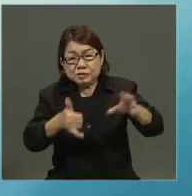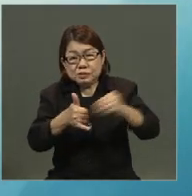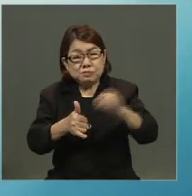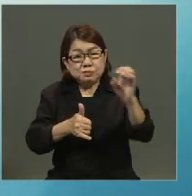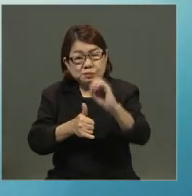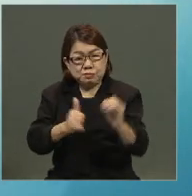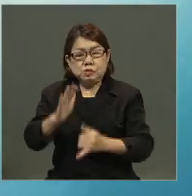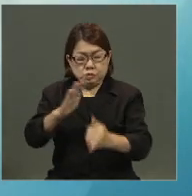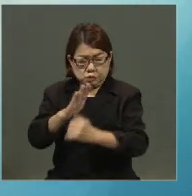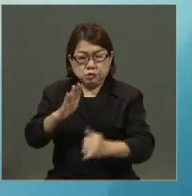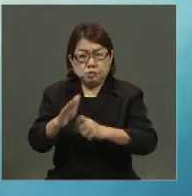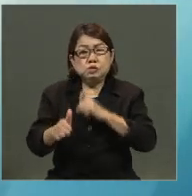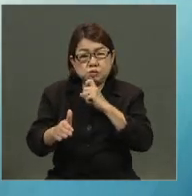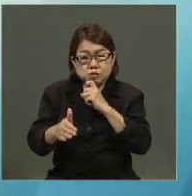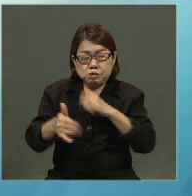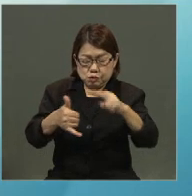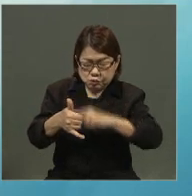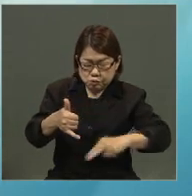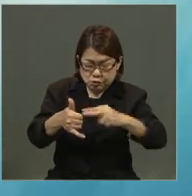ที่มีการรายงานผู้ป่วยใหม่เป็นศูนย์รายวันนึงนะครับครึ่งศูนย์ใดนี้เป็นครั้งในเรื่องของการติดเชื้อในประเทศและไม่มีทั้งผู้ที่เดินทางเข้ามาในประเทศนะครับก็คือสถานที่จัดการที่รัฐจัดให้ก็ยังเป็น0